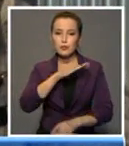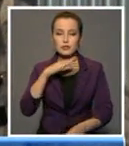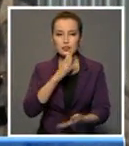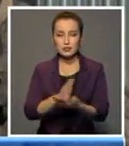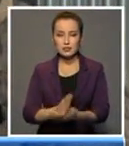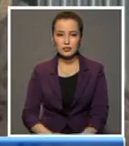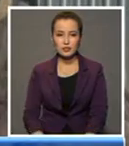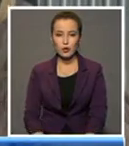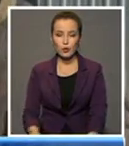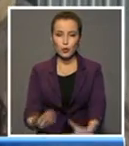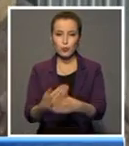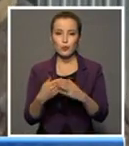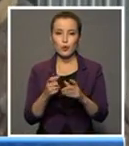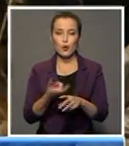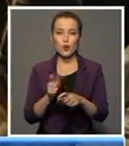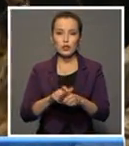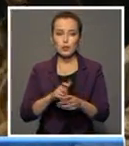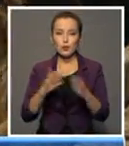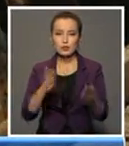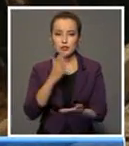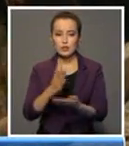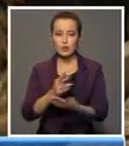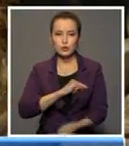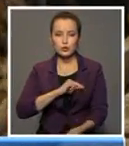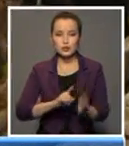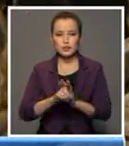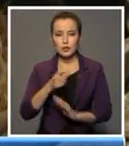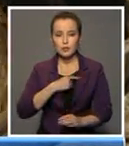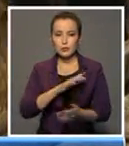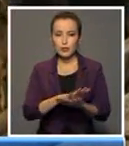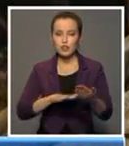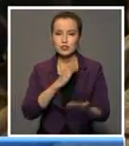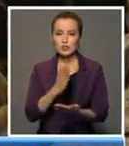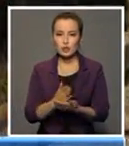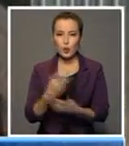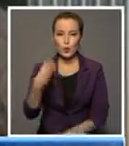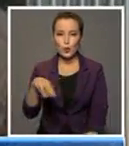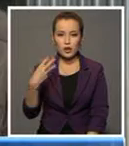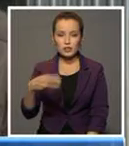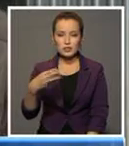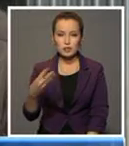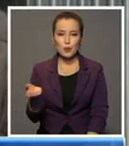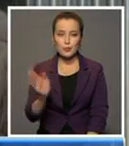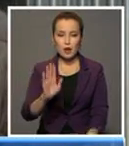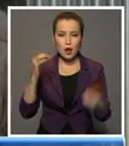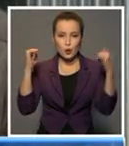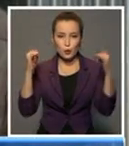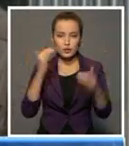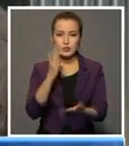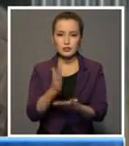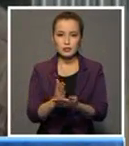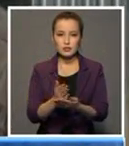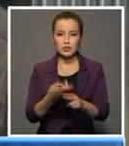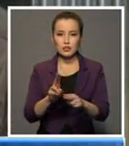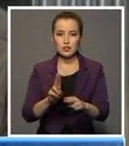бар. Тірлік істеп жатырмыз. Мал кедеті 30 бастай ірі қара ұстаймыз. Соларды жемдеп,